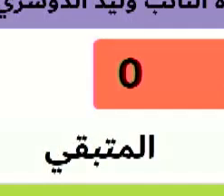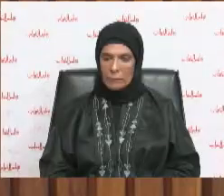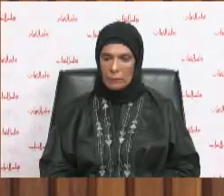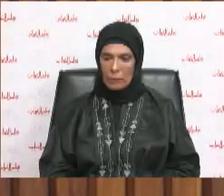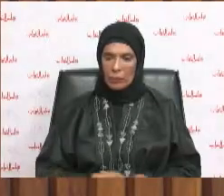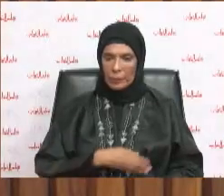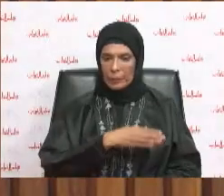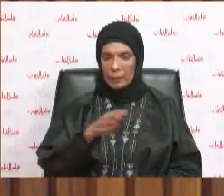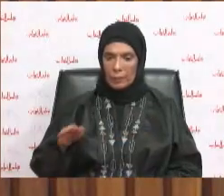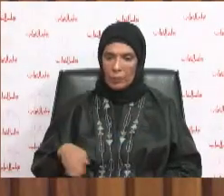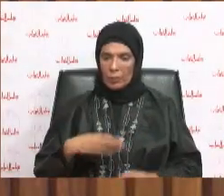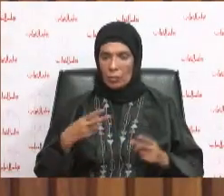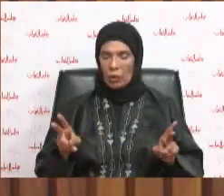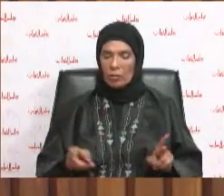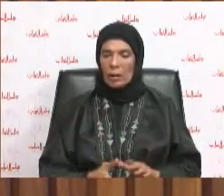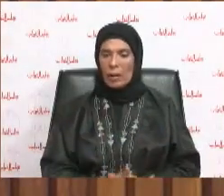أغلبية موافقة.